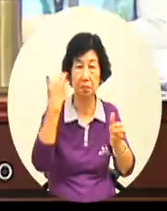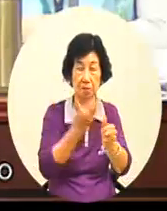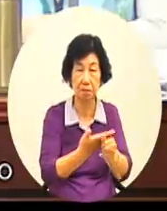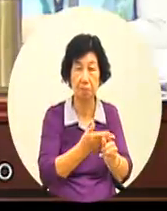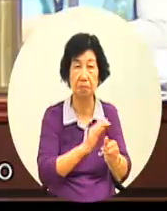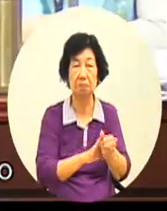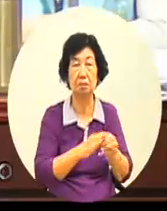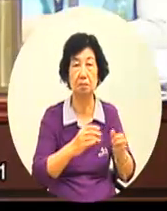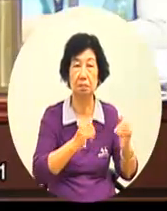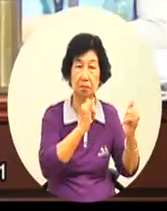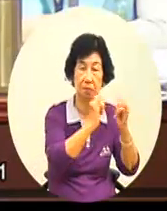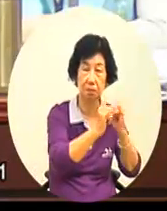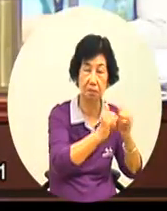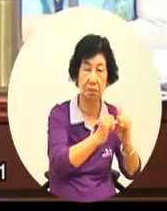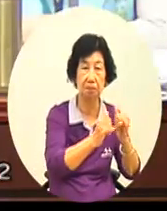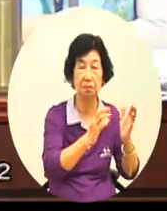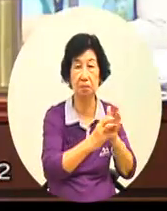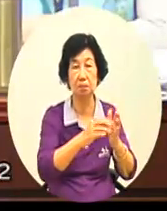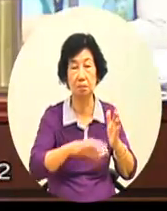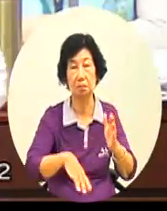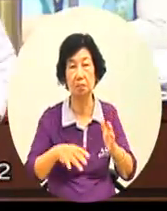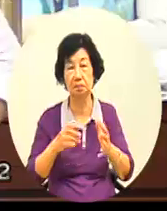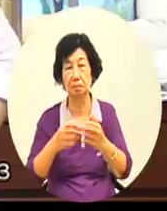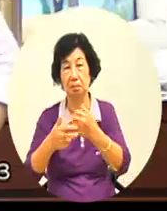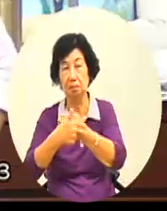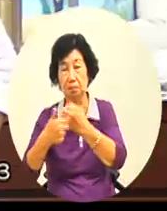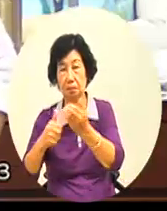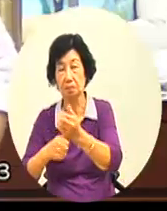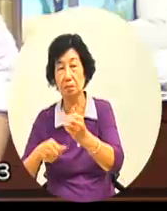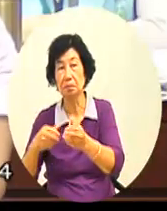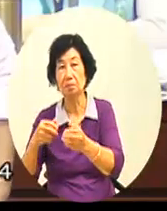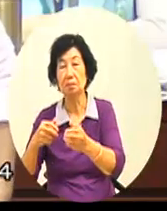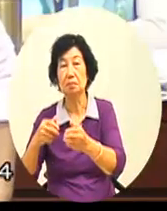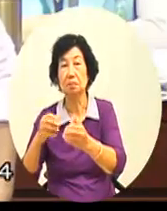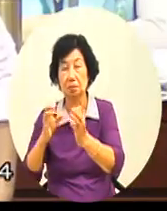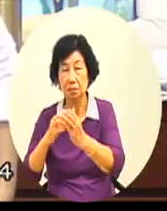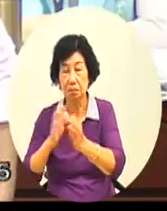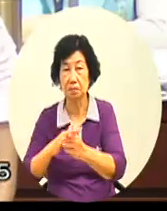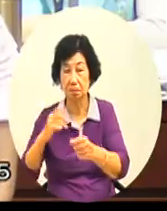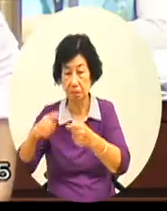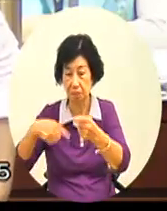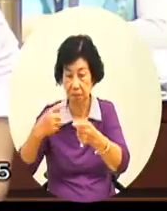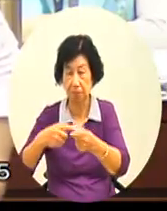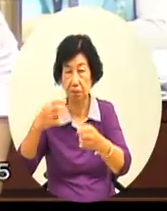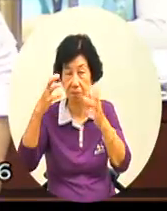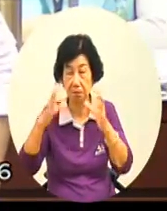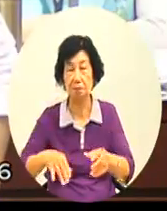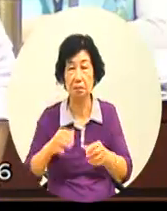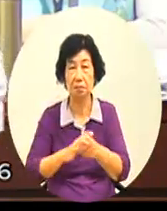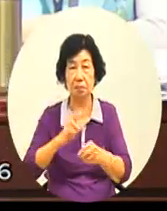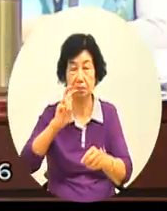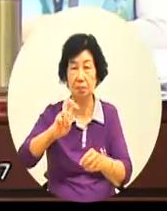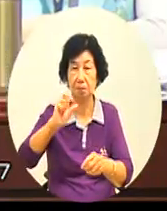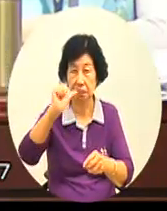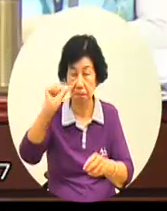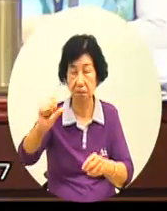局轮流来办理培训的。那每年大概开20到25班，训练的人数有